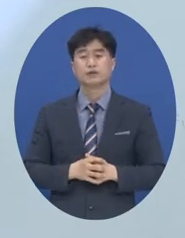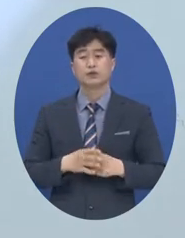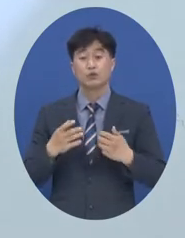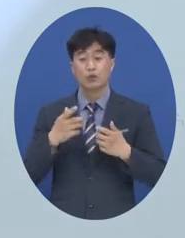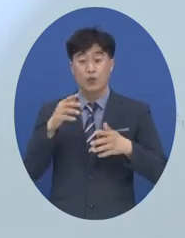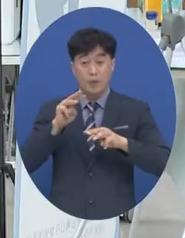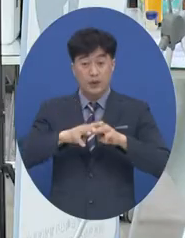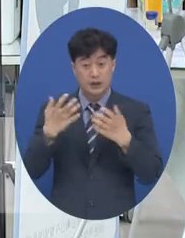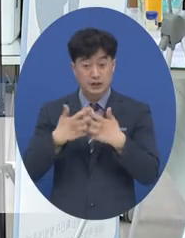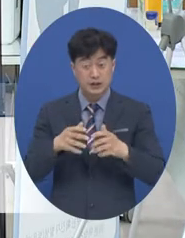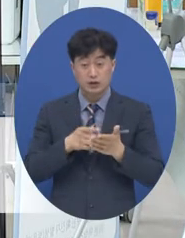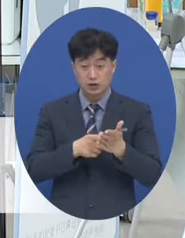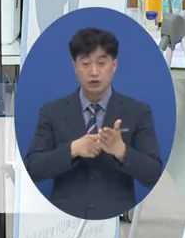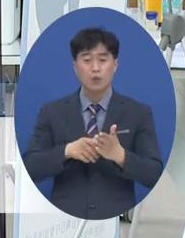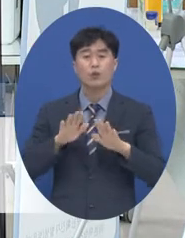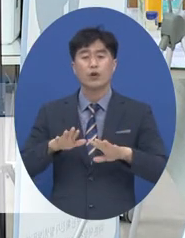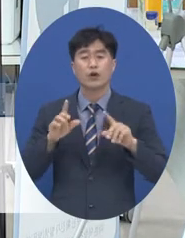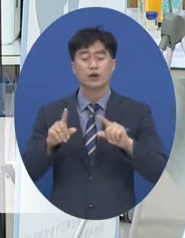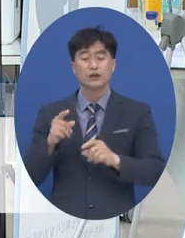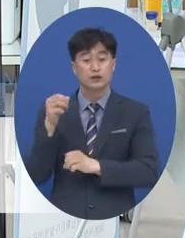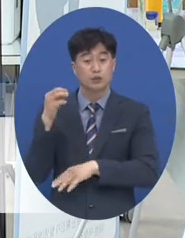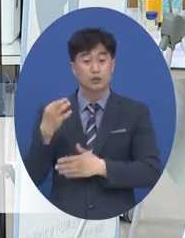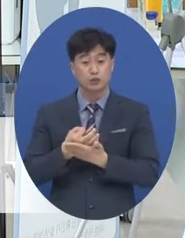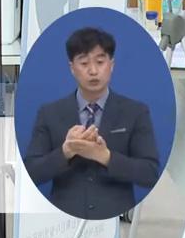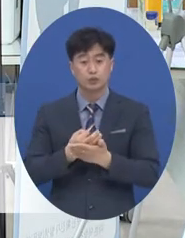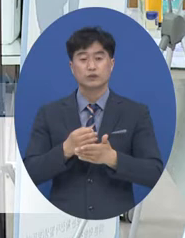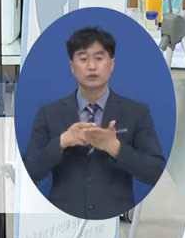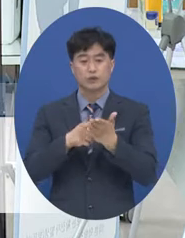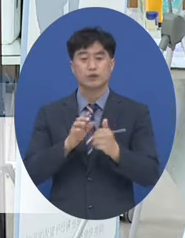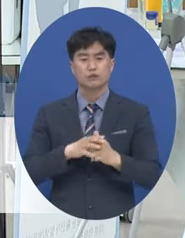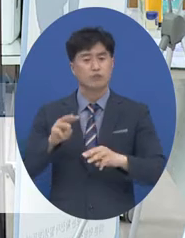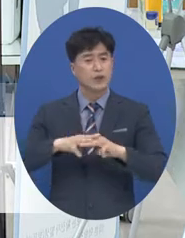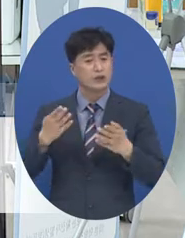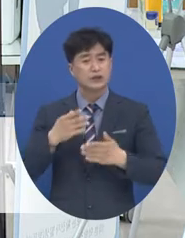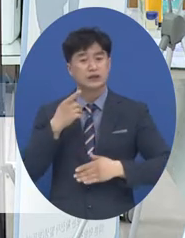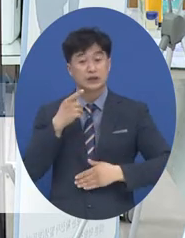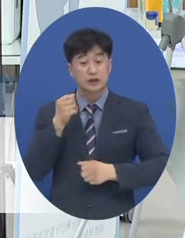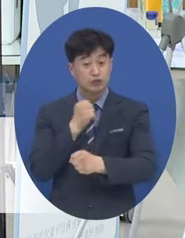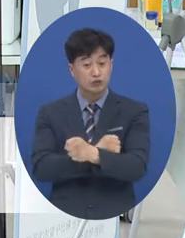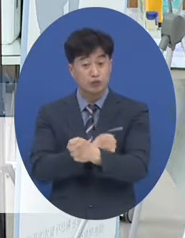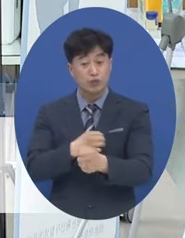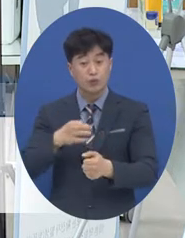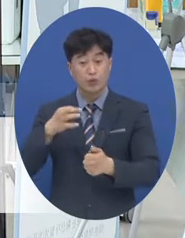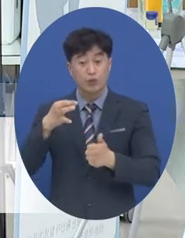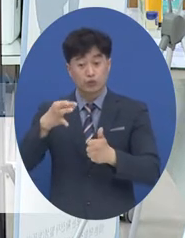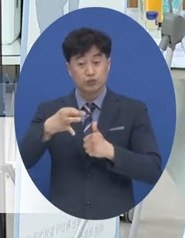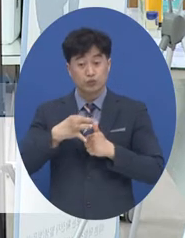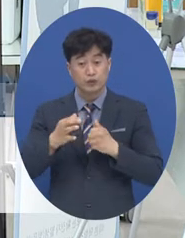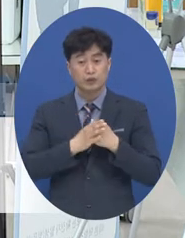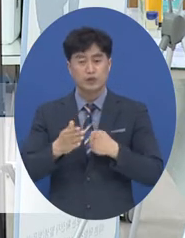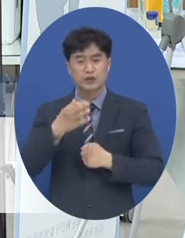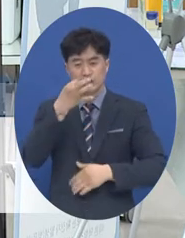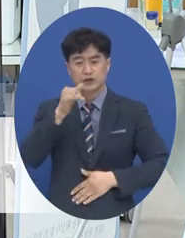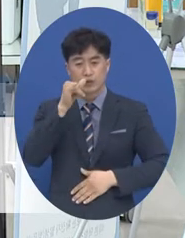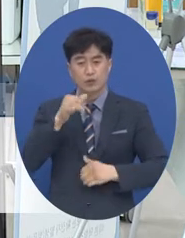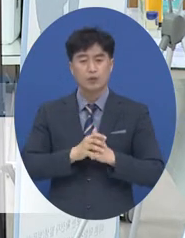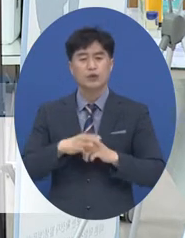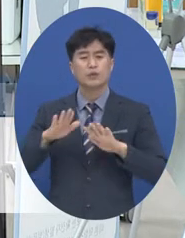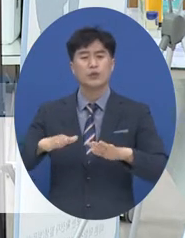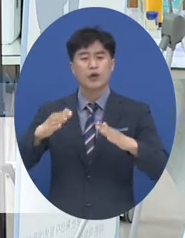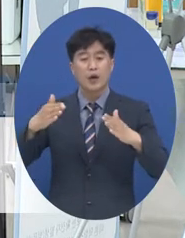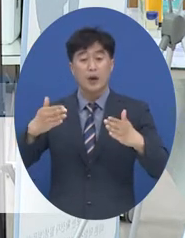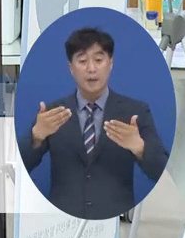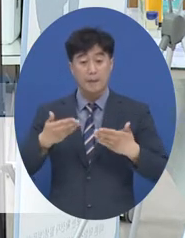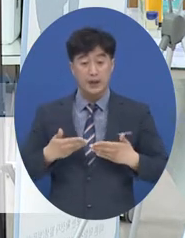농업에 종사한 대가로 다 받는 수당이니까 보람을 좀 느끼고 있고요. 이번에 주시는